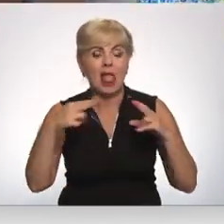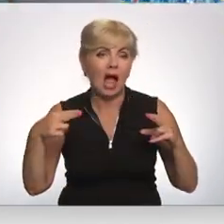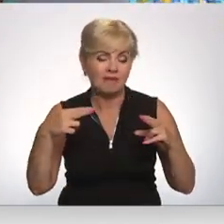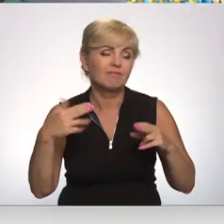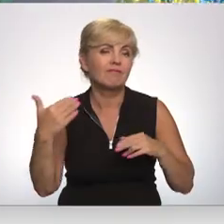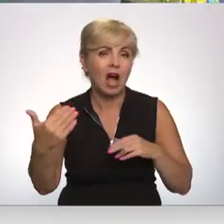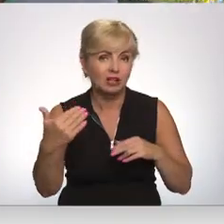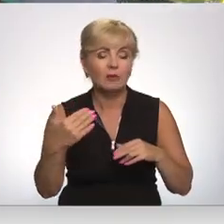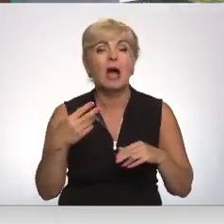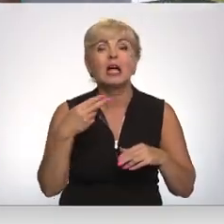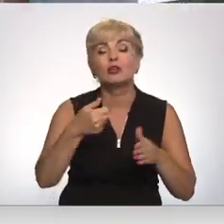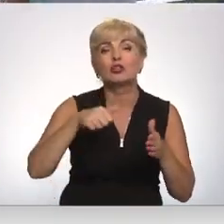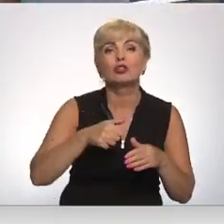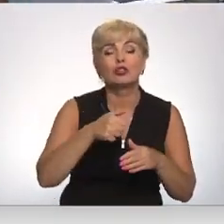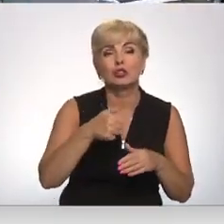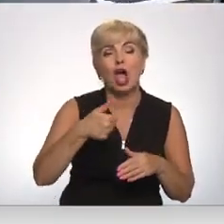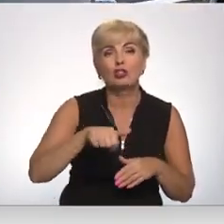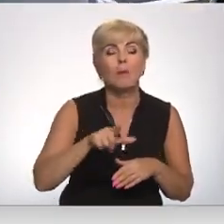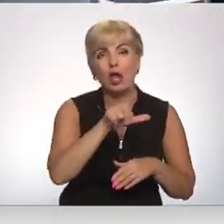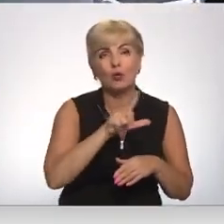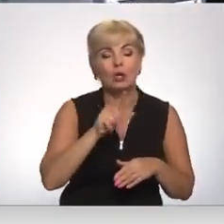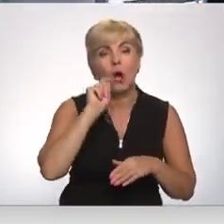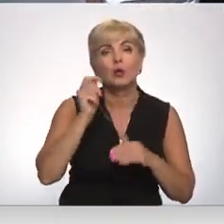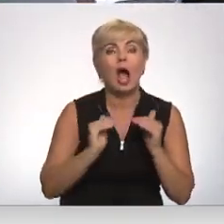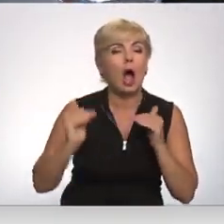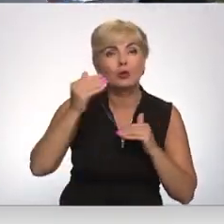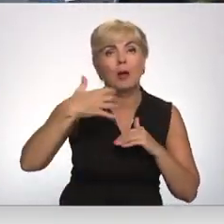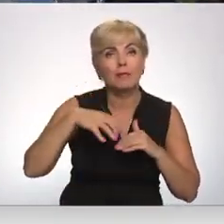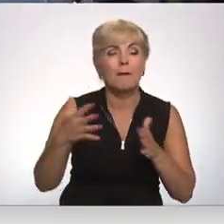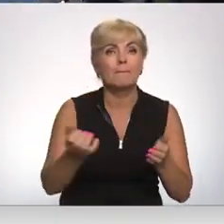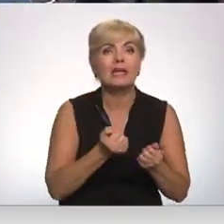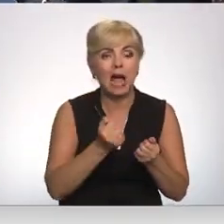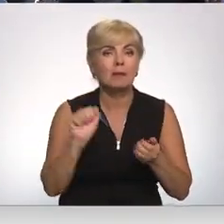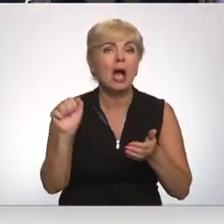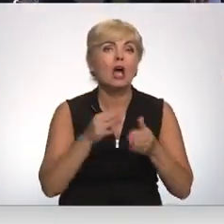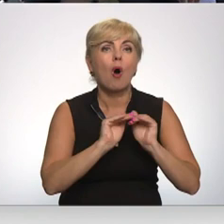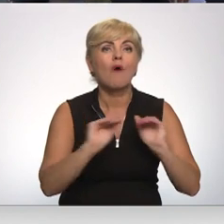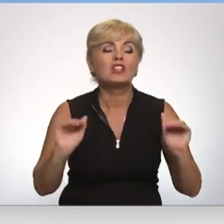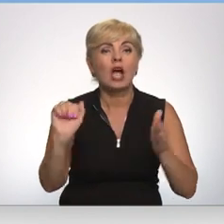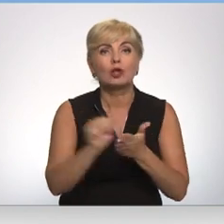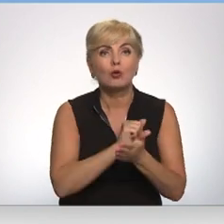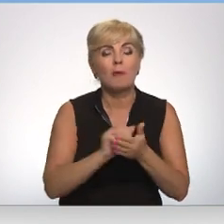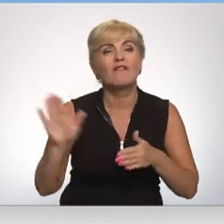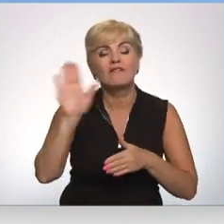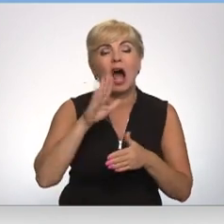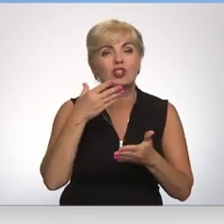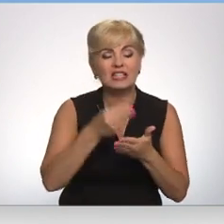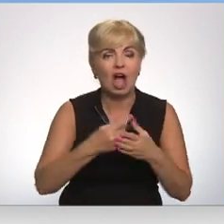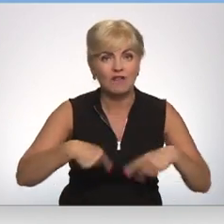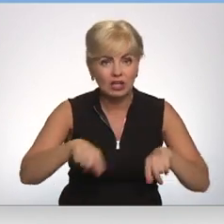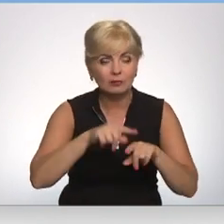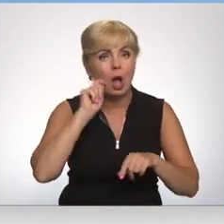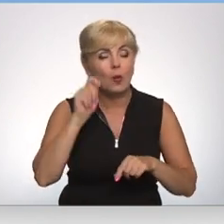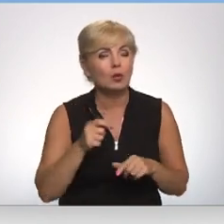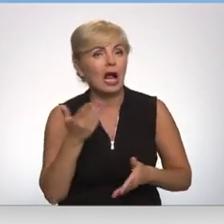1990. Gada 16. Jūlijā Ukrainas augstākā padoma pieņēma deklarāciju par valsts suverenitāti. Tobrīd Ukraiņi